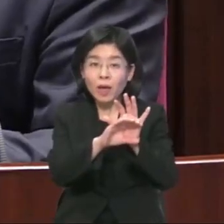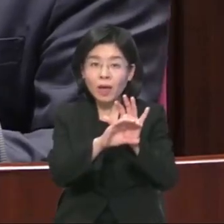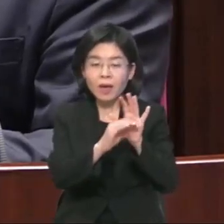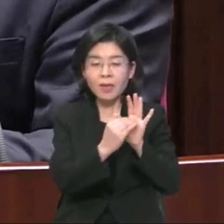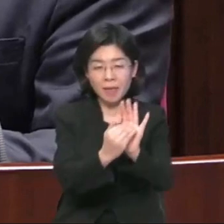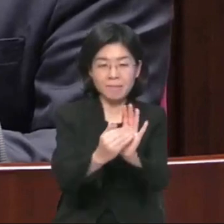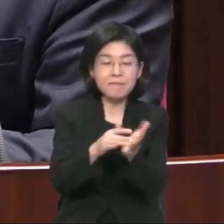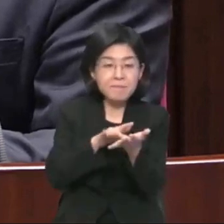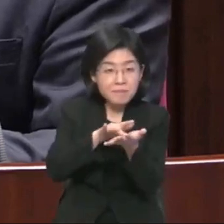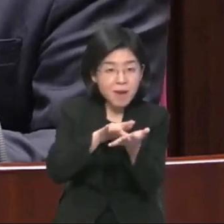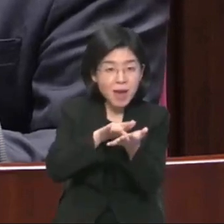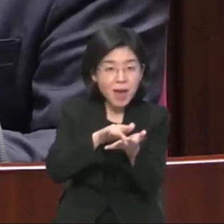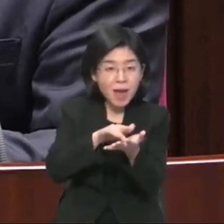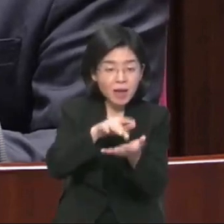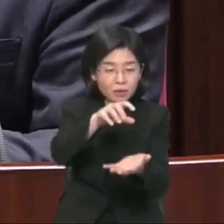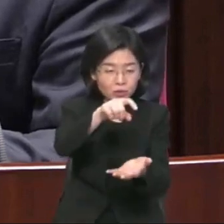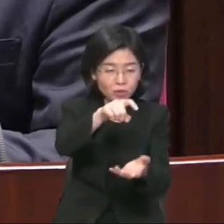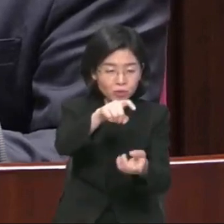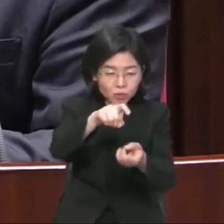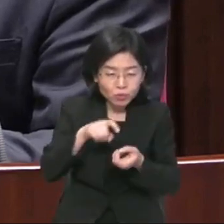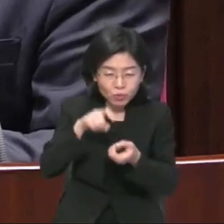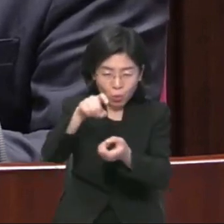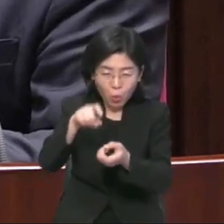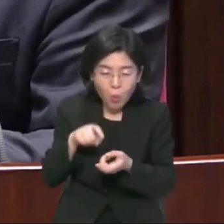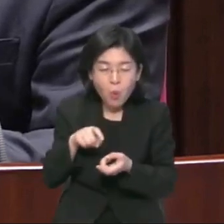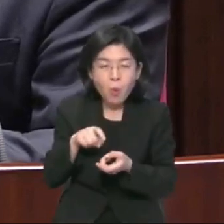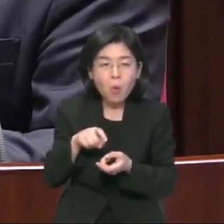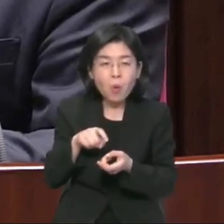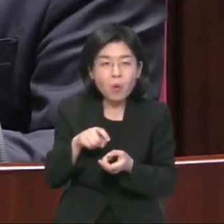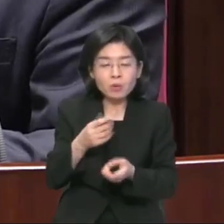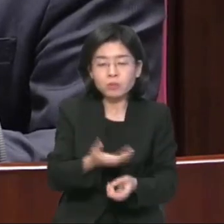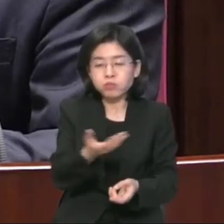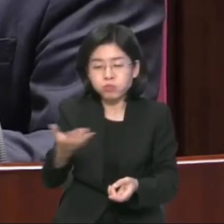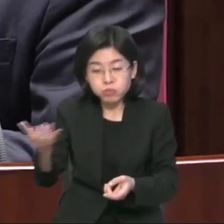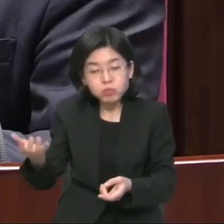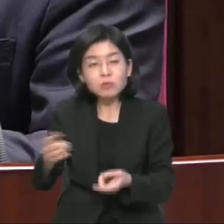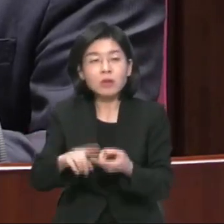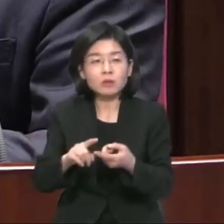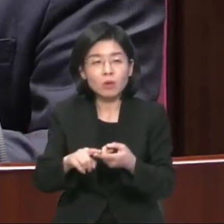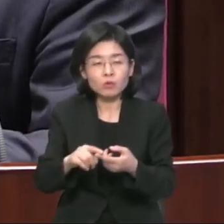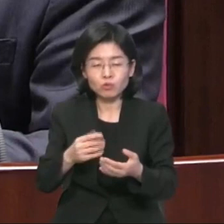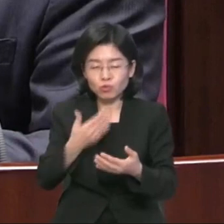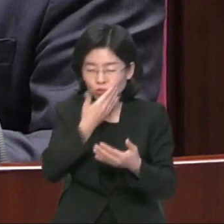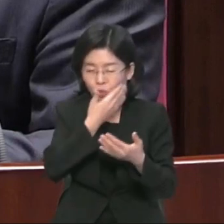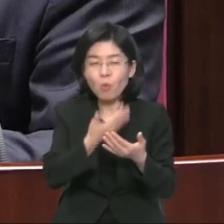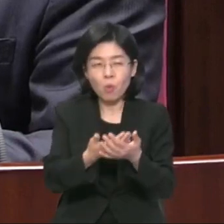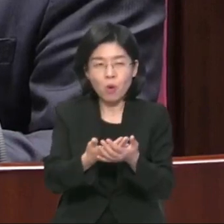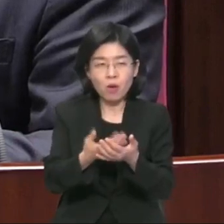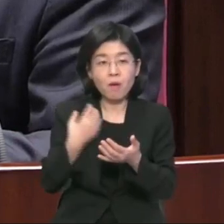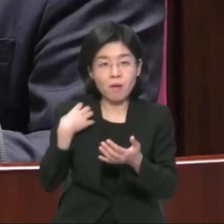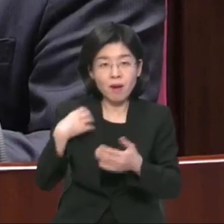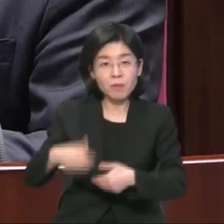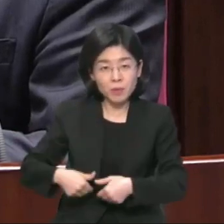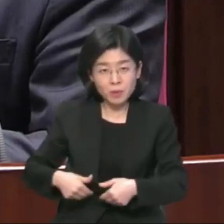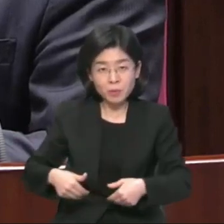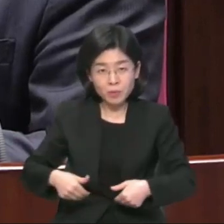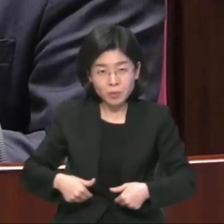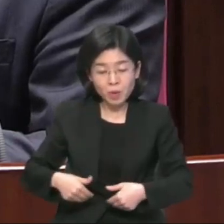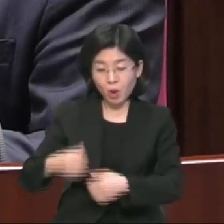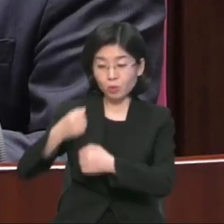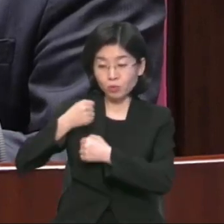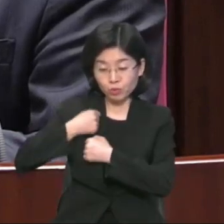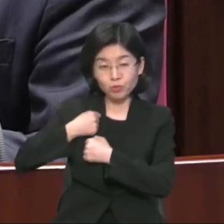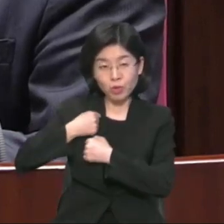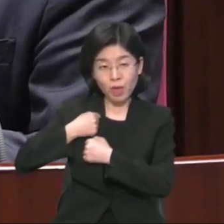백신 수송이 이제 우리 국민 안전을 위해서 아주 코로나19 극복을 위해서 아주 중요한 과제인데 군에서